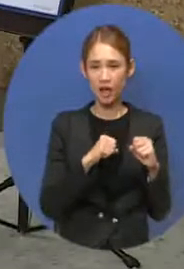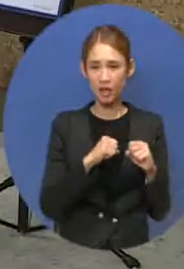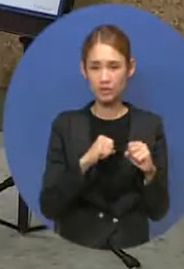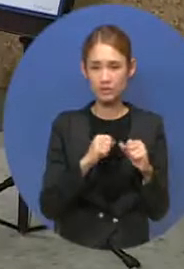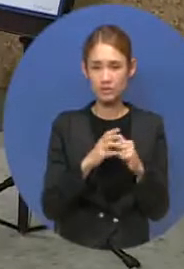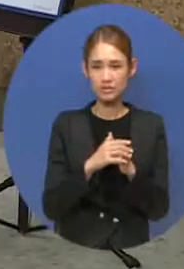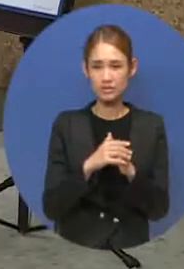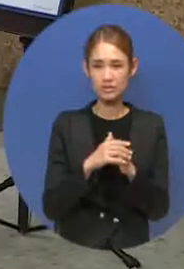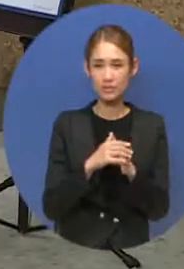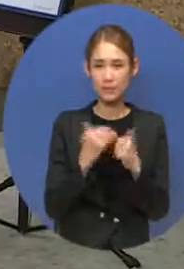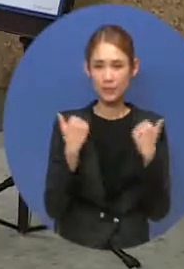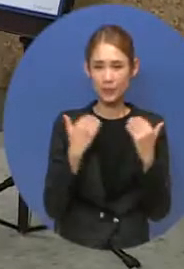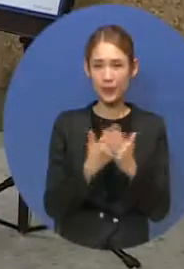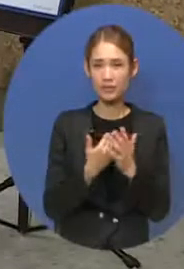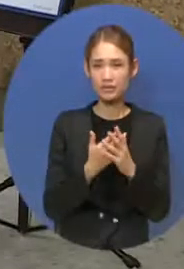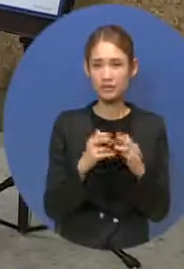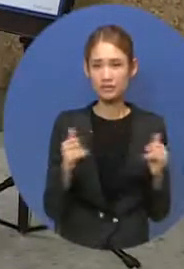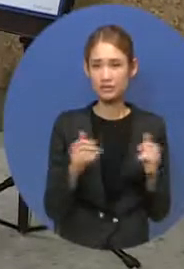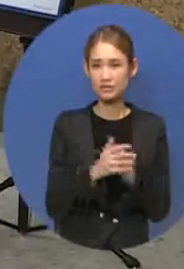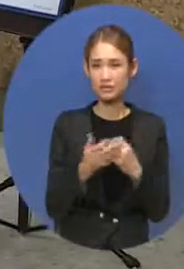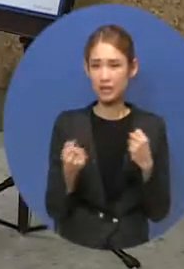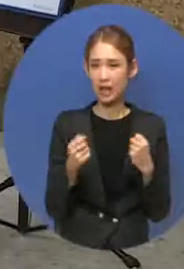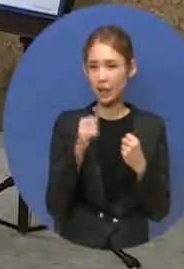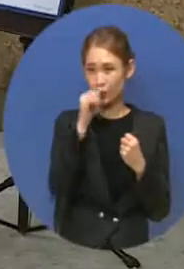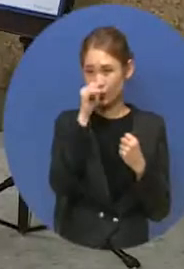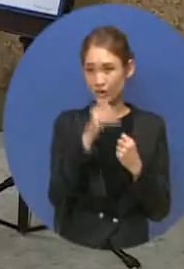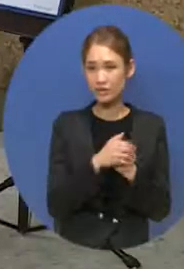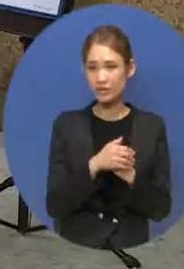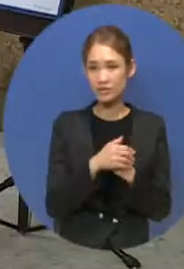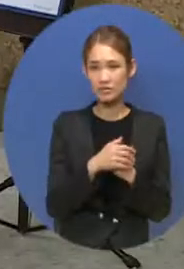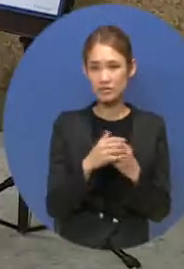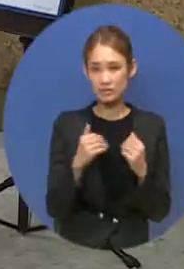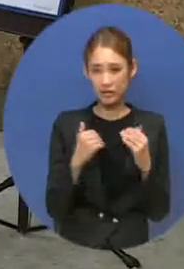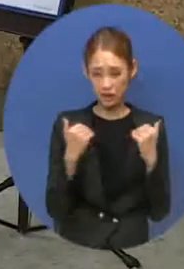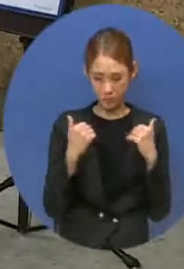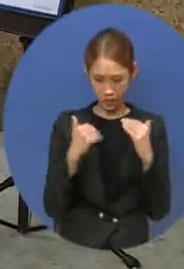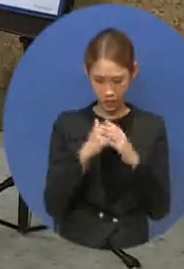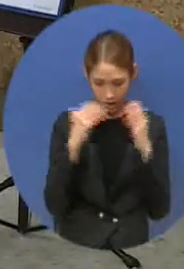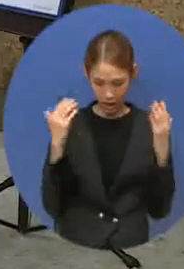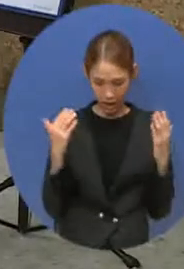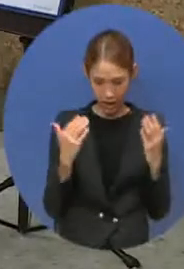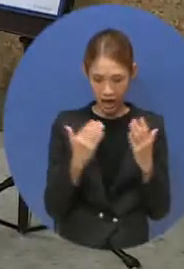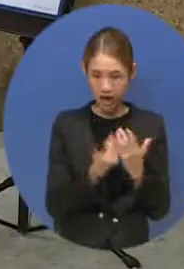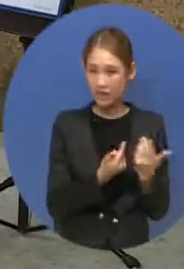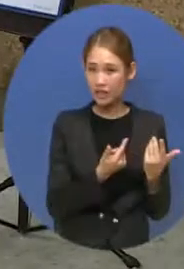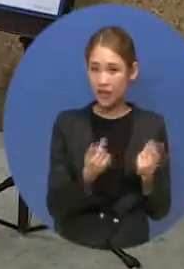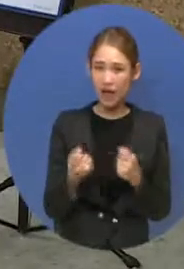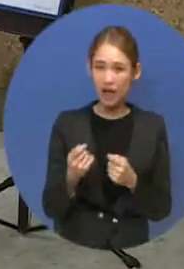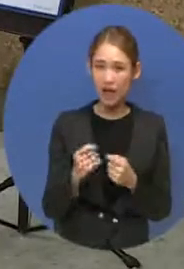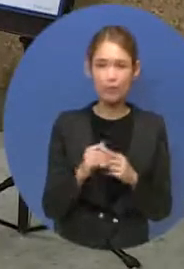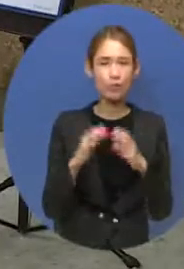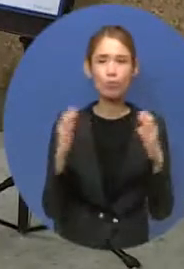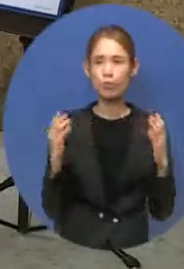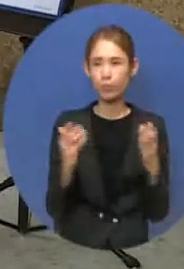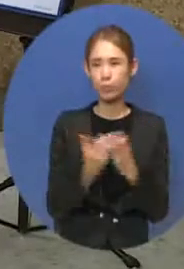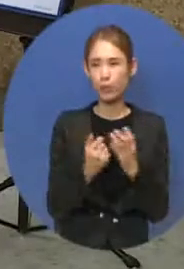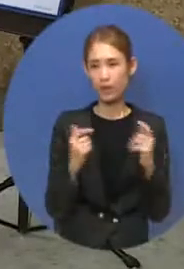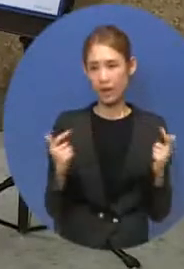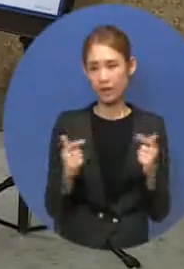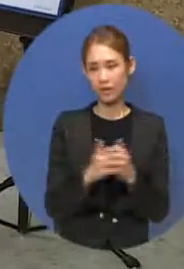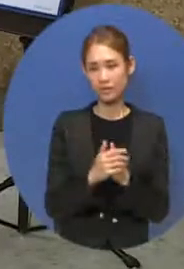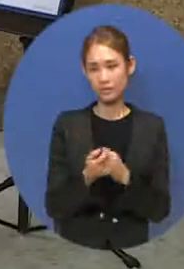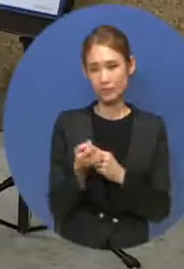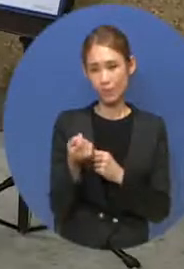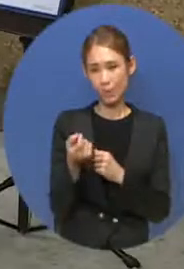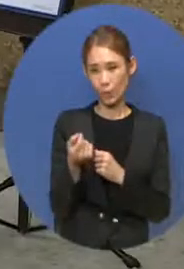도전적인 행동을 지닌 발달장애인 분들이 또 따로 있는 것이죠. 발달장애인이라고 해서 모두가 아, 모두는 아닙니다. 아주 소수에 있는